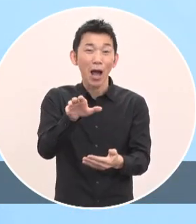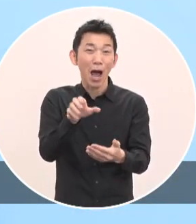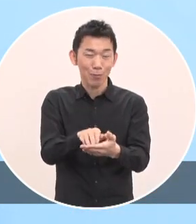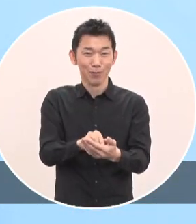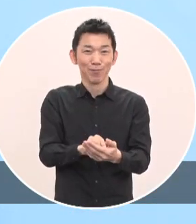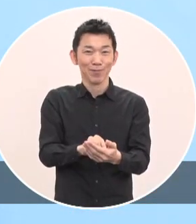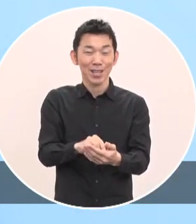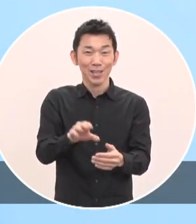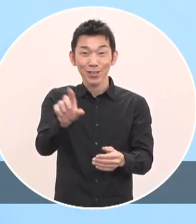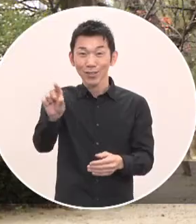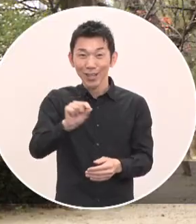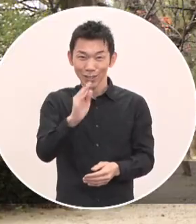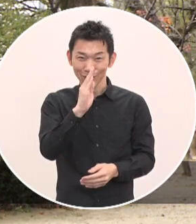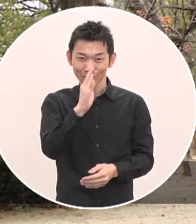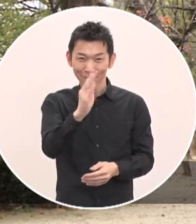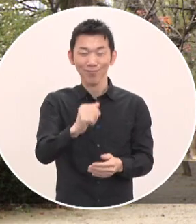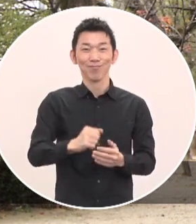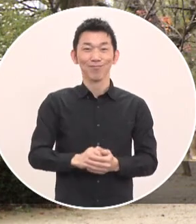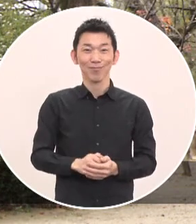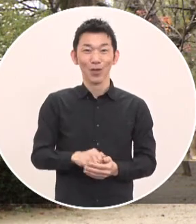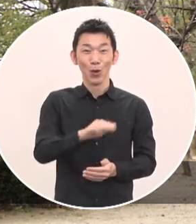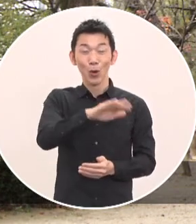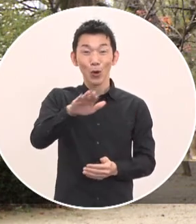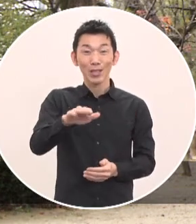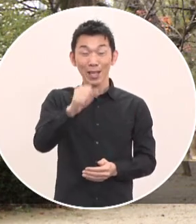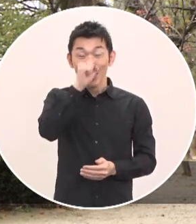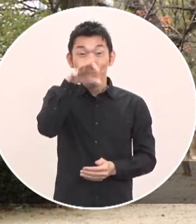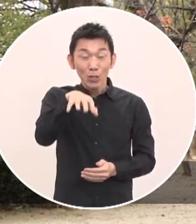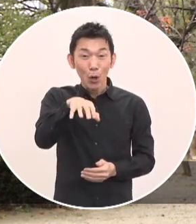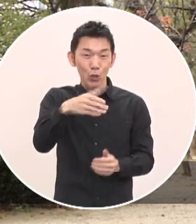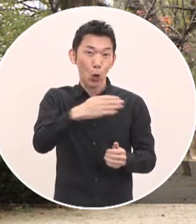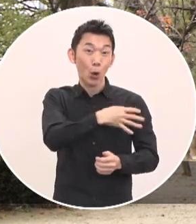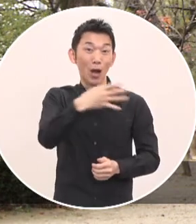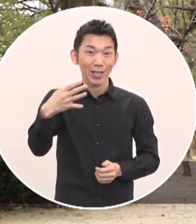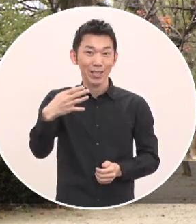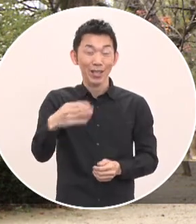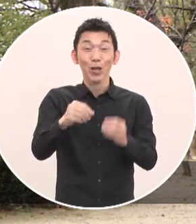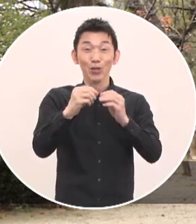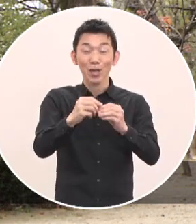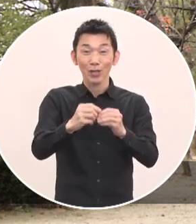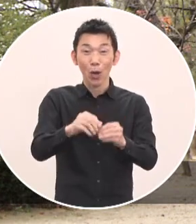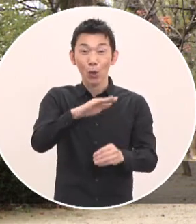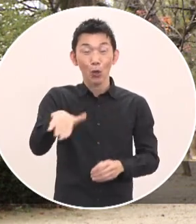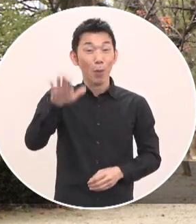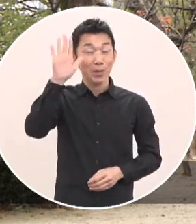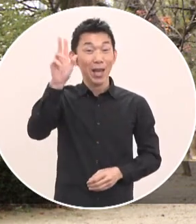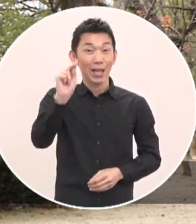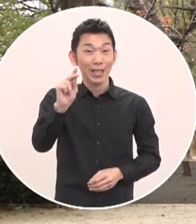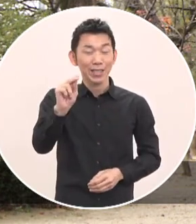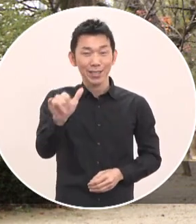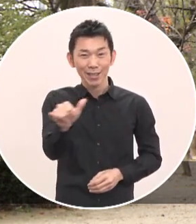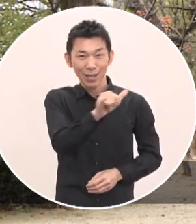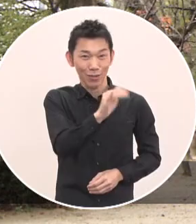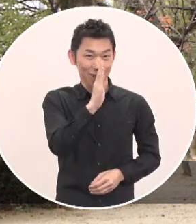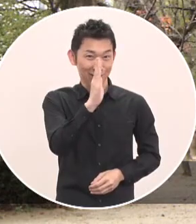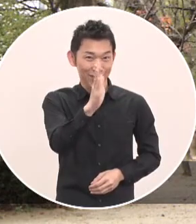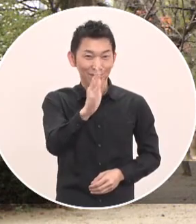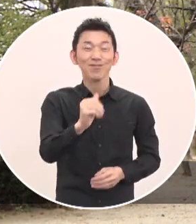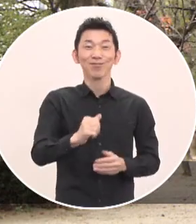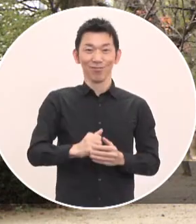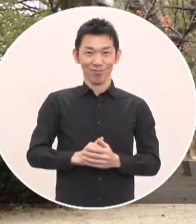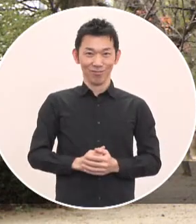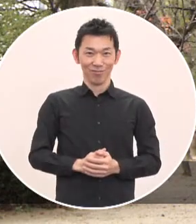ね子育てするなら四日市詳しくは子ども未来課までお問い合わせください